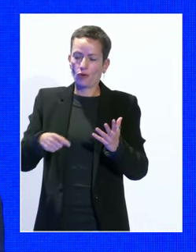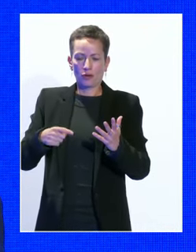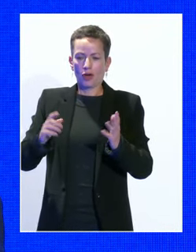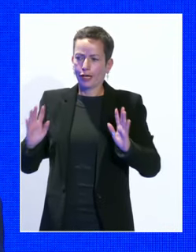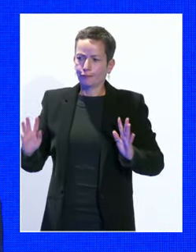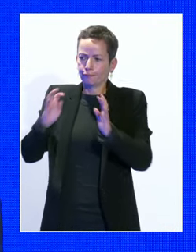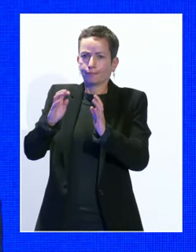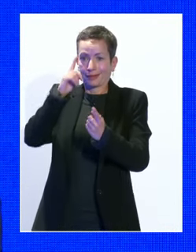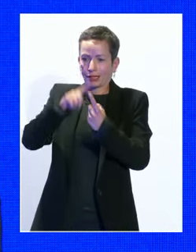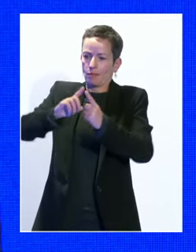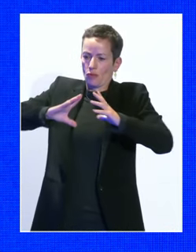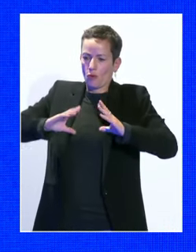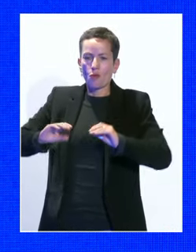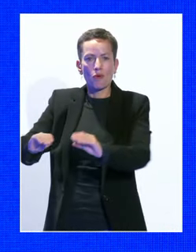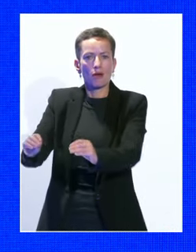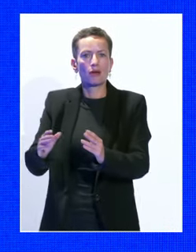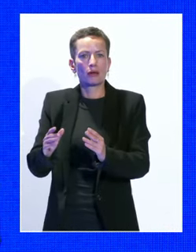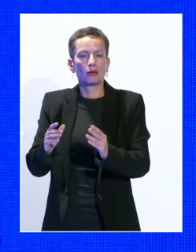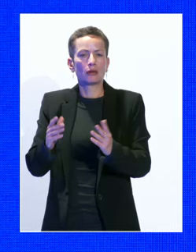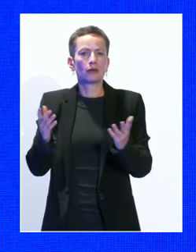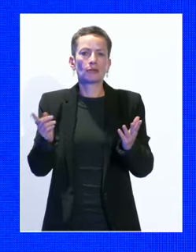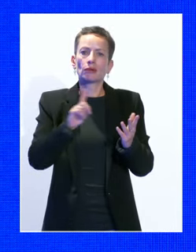seulement